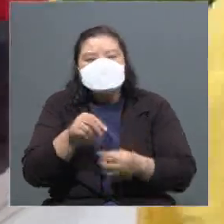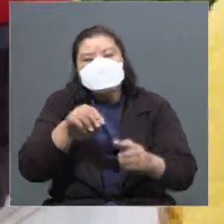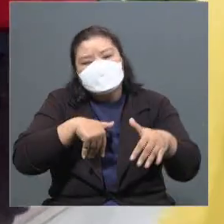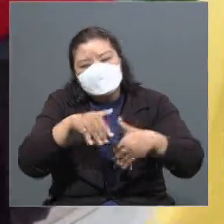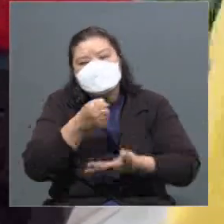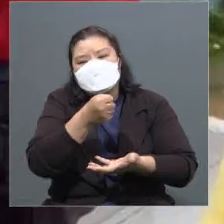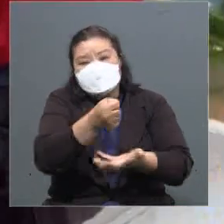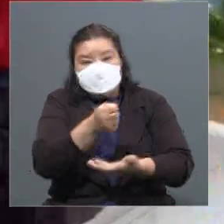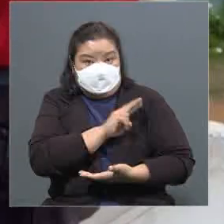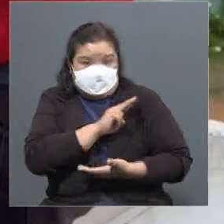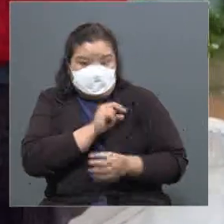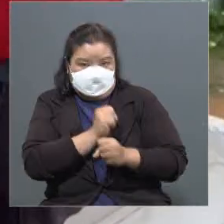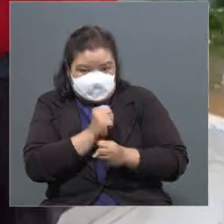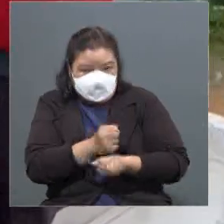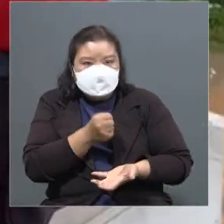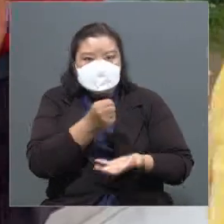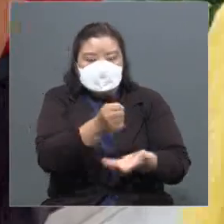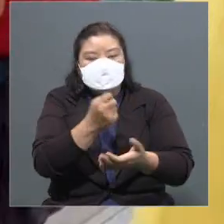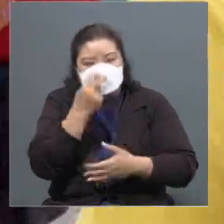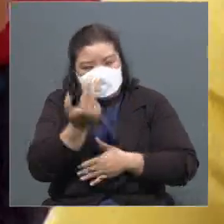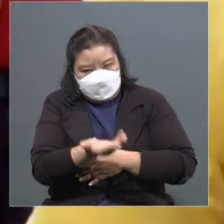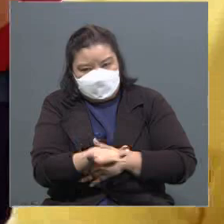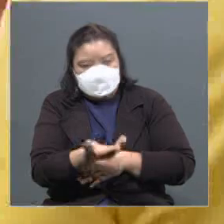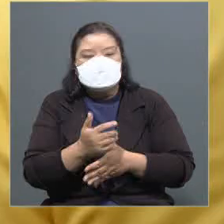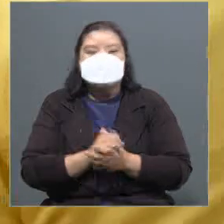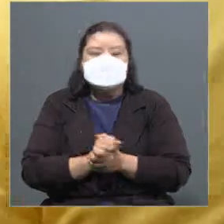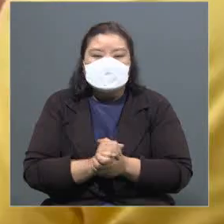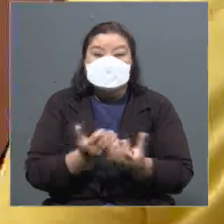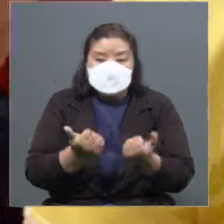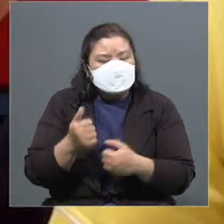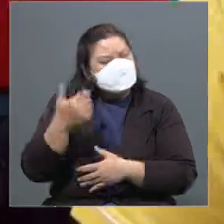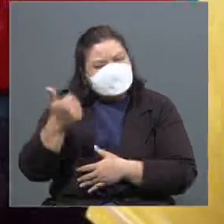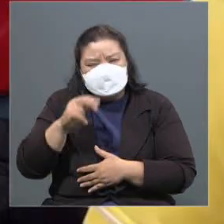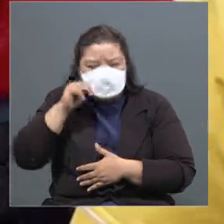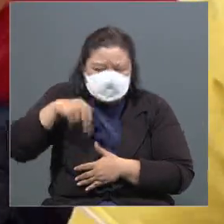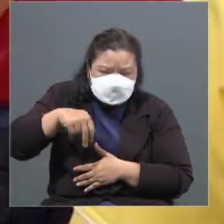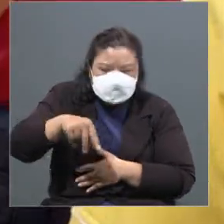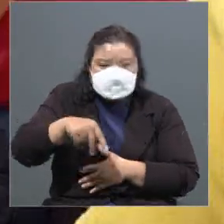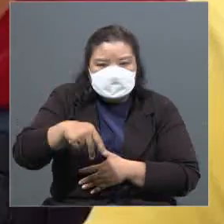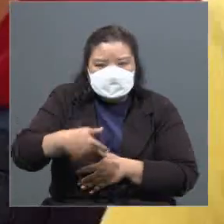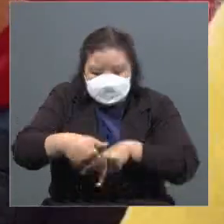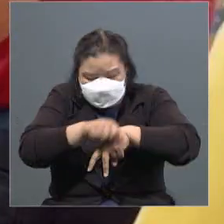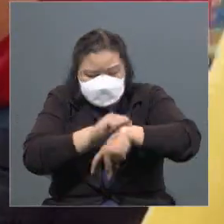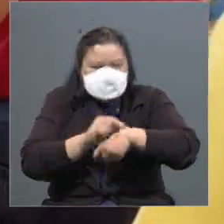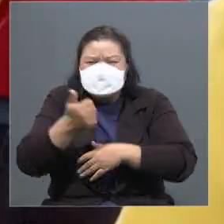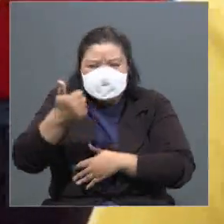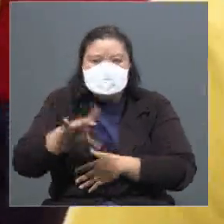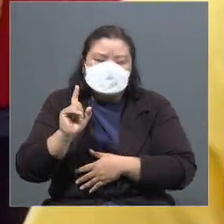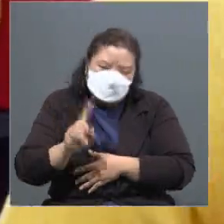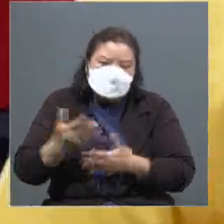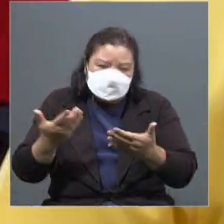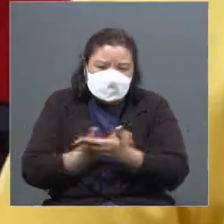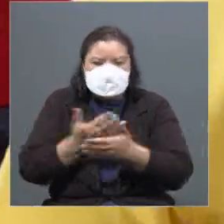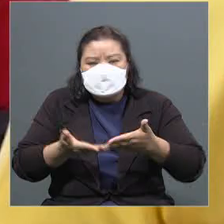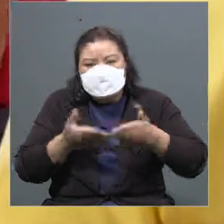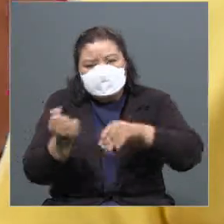คะก็ไปด้วยตัวเองเลยนะคะไปมอบไปถึงมือพี่น้องประชาชนคือตอนนี้มันเดินไม่ได้ไงน้ำมันท่วมชาวบ้านนี่ก็ต้องพายเรือเนี่ยแหละมารับ